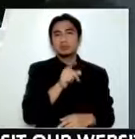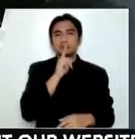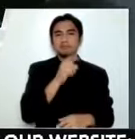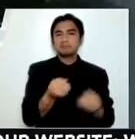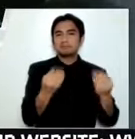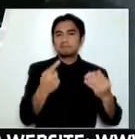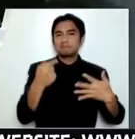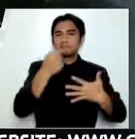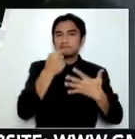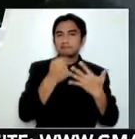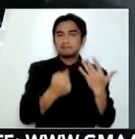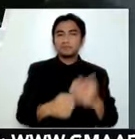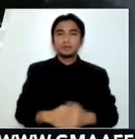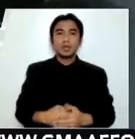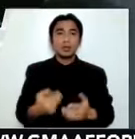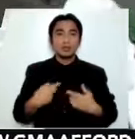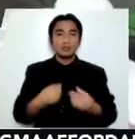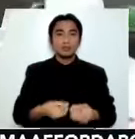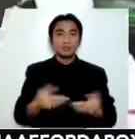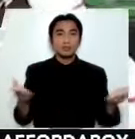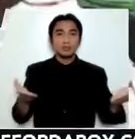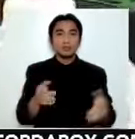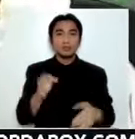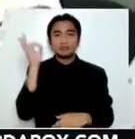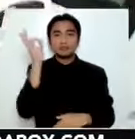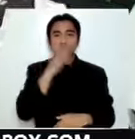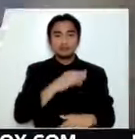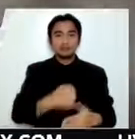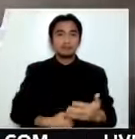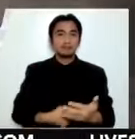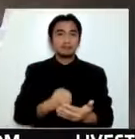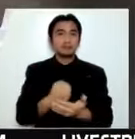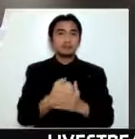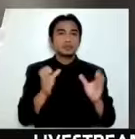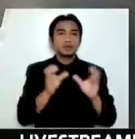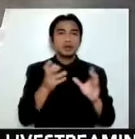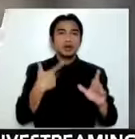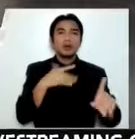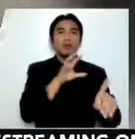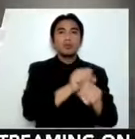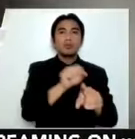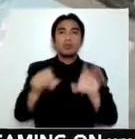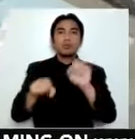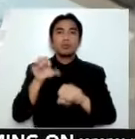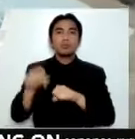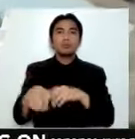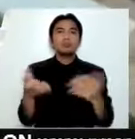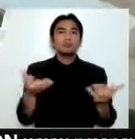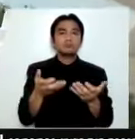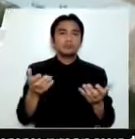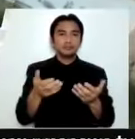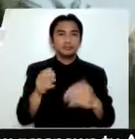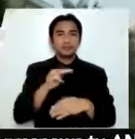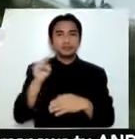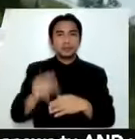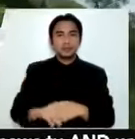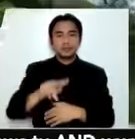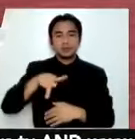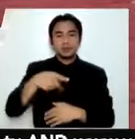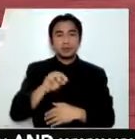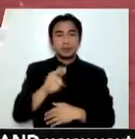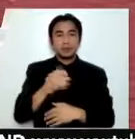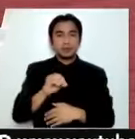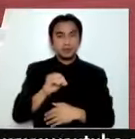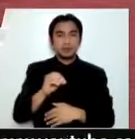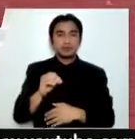mga nabigyan ng Pinekeng birth certificate ang ilang nadakip sa mga sinalakay na Pogo Hub sa Metro Manila at ibang rehiyon. Maaari